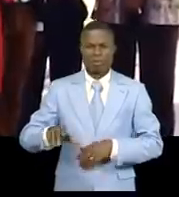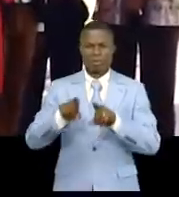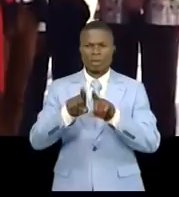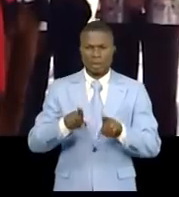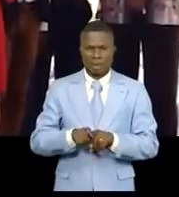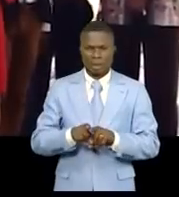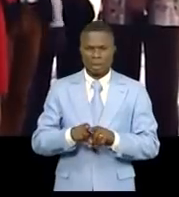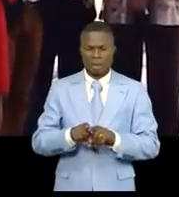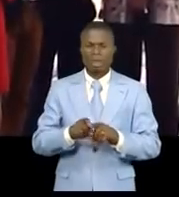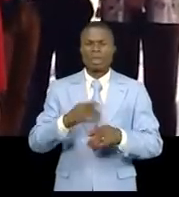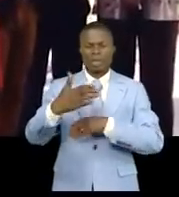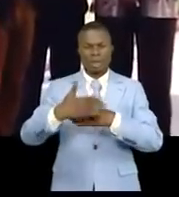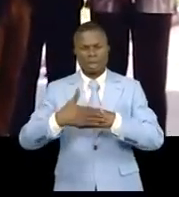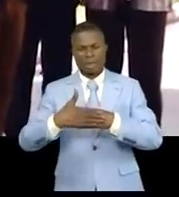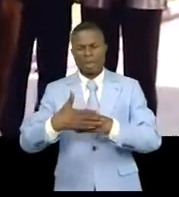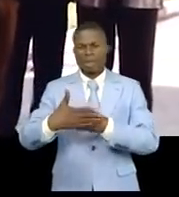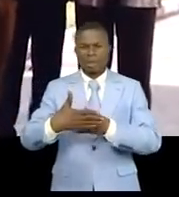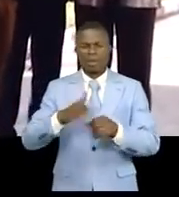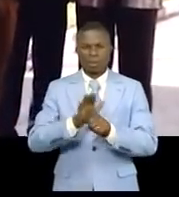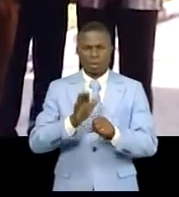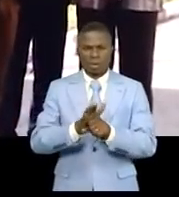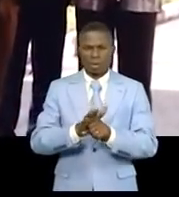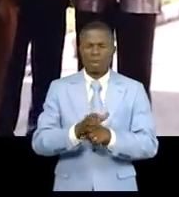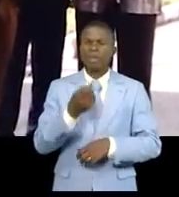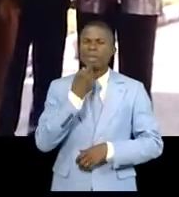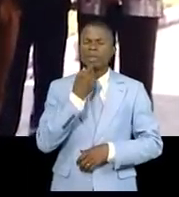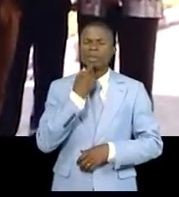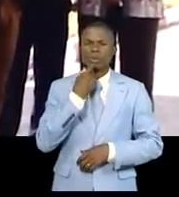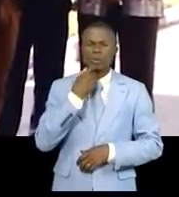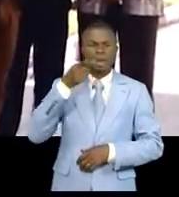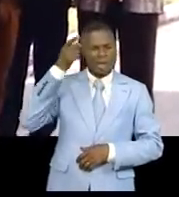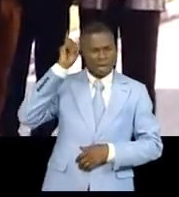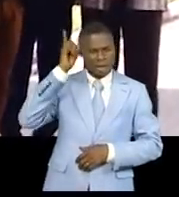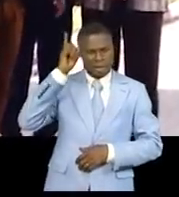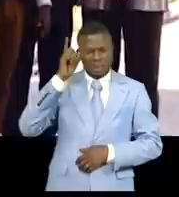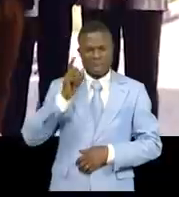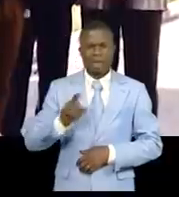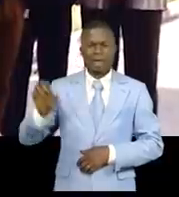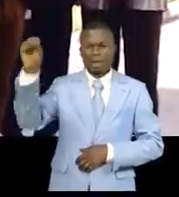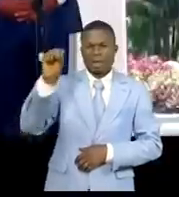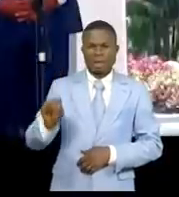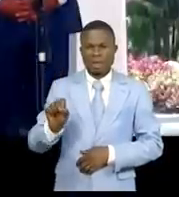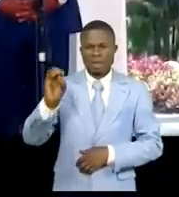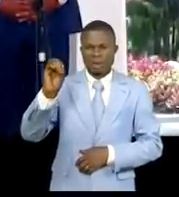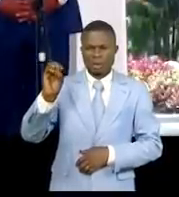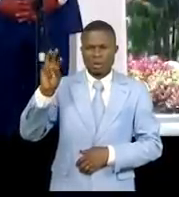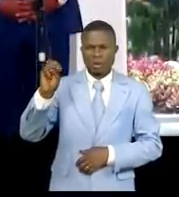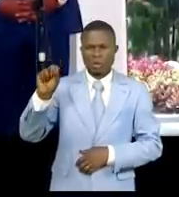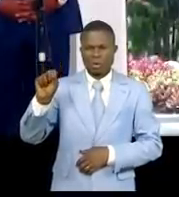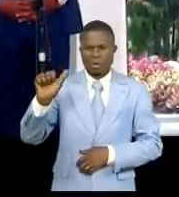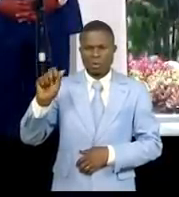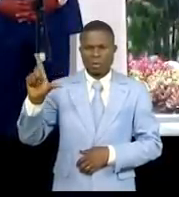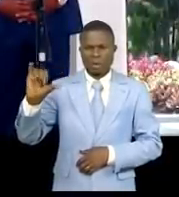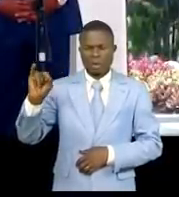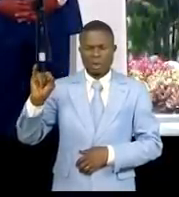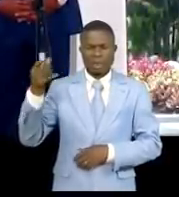un rapprochement. Vous savez que dans l'histoire déjà, la Somalie et la République démocratique du Congo à